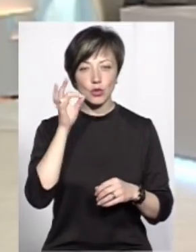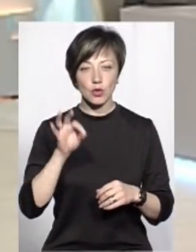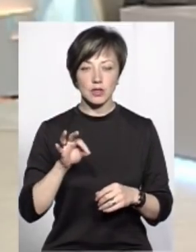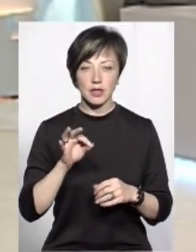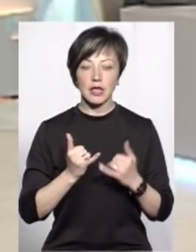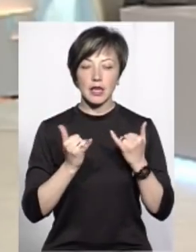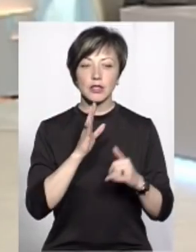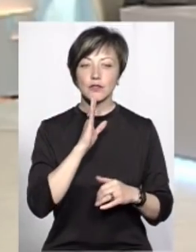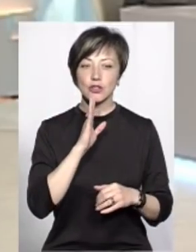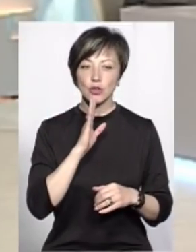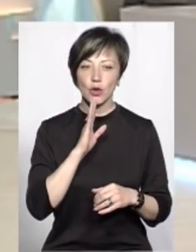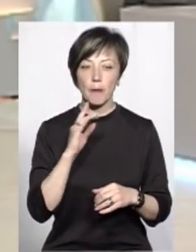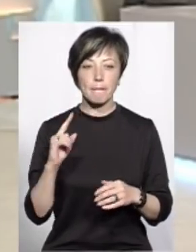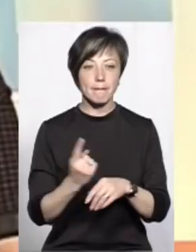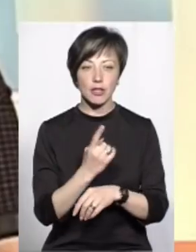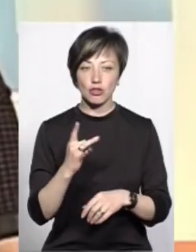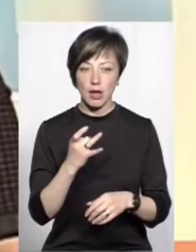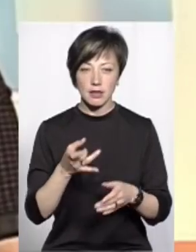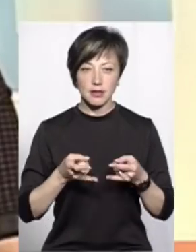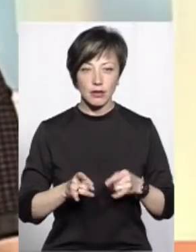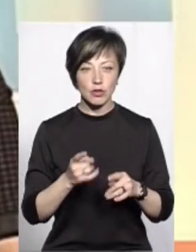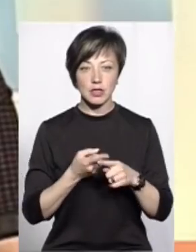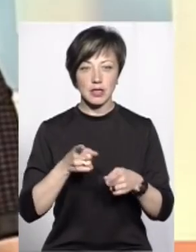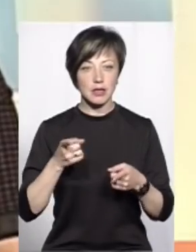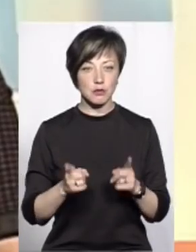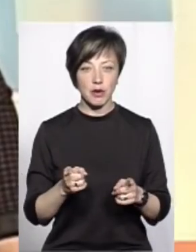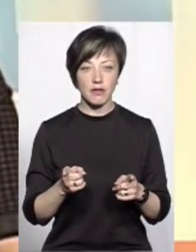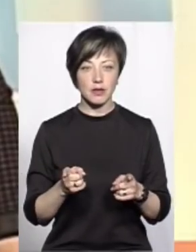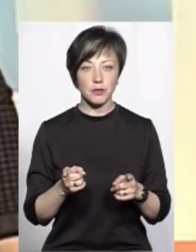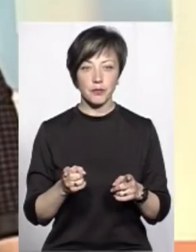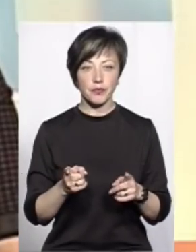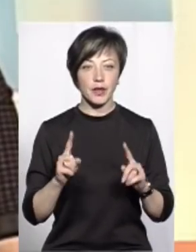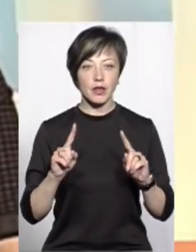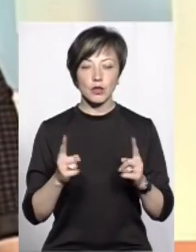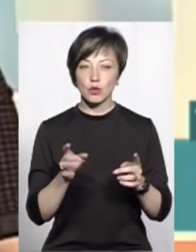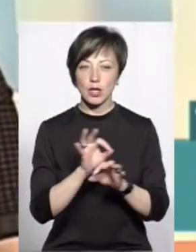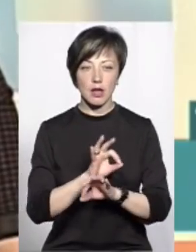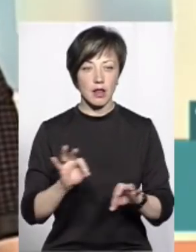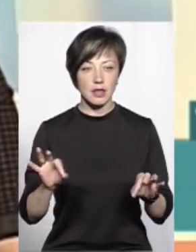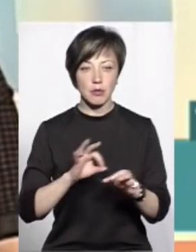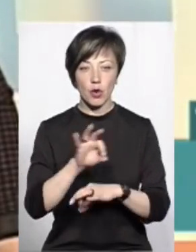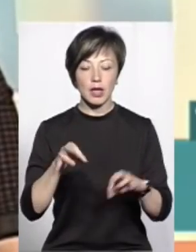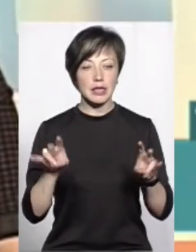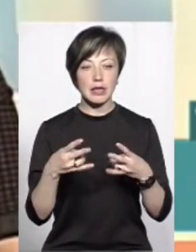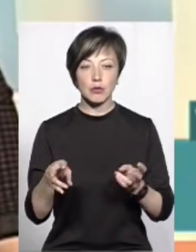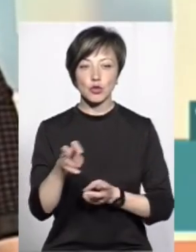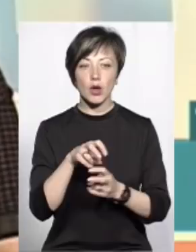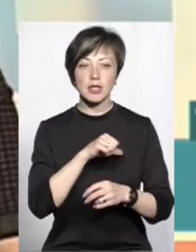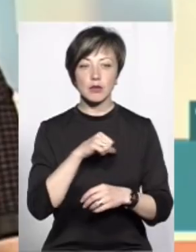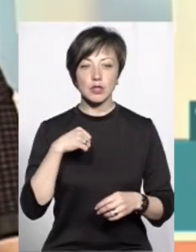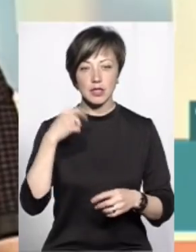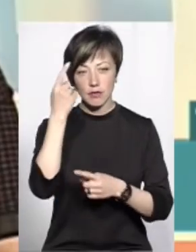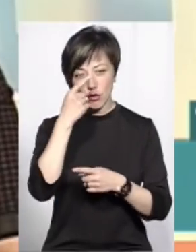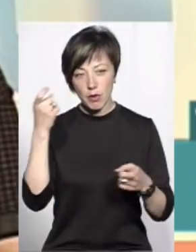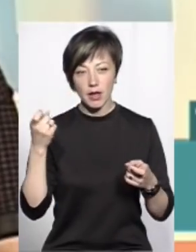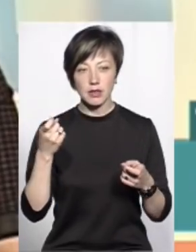А для дівчат, для жінок, які перший раз, то насправді дуже класний проект, тому що не треба шукати самостійну інформацію,